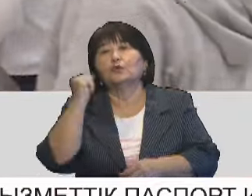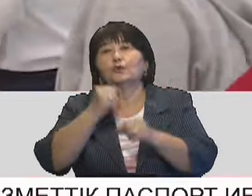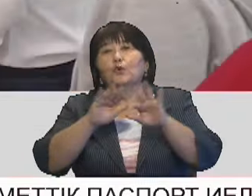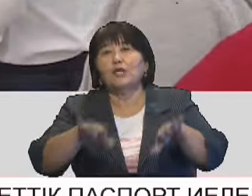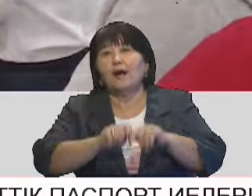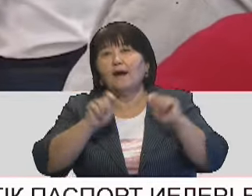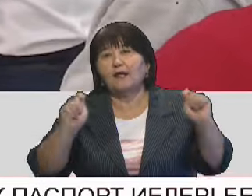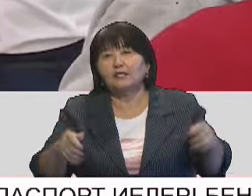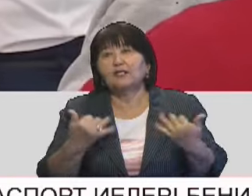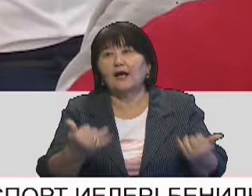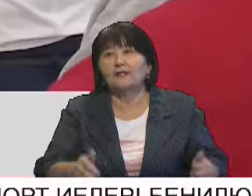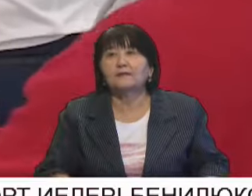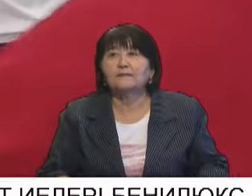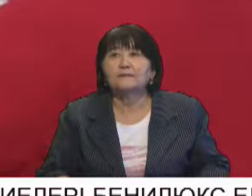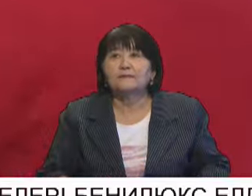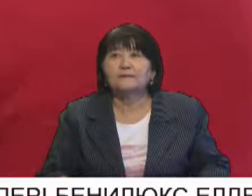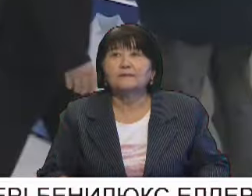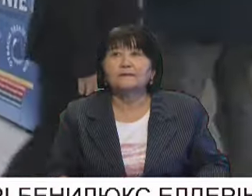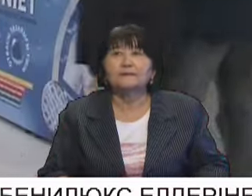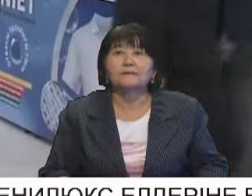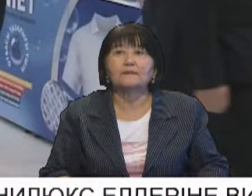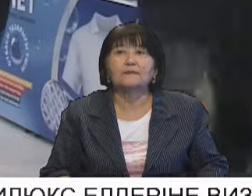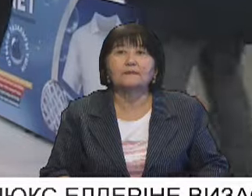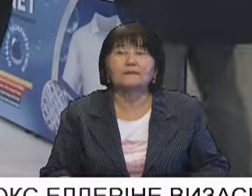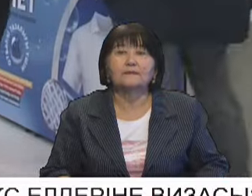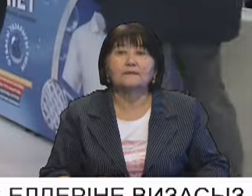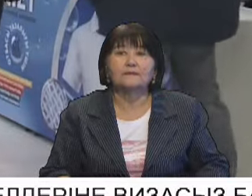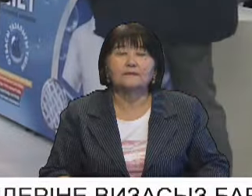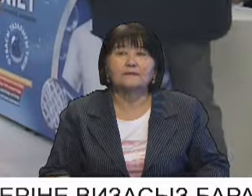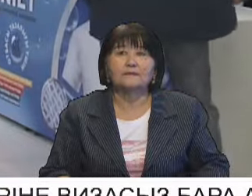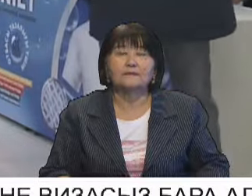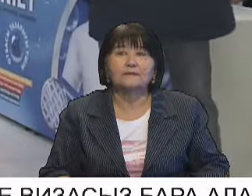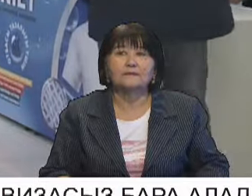ашылған. Шәкезат Жалғасқызы, Шыңғыс Абаев, Еркебұлан Шаукенбаев, Қызылорда телеарнасы.